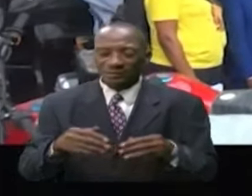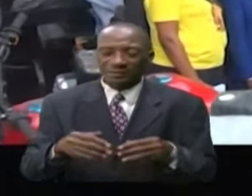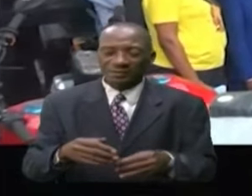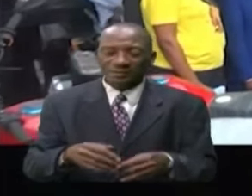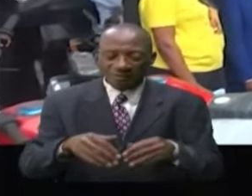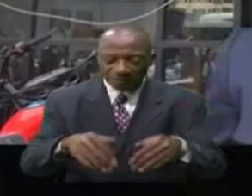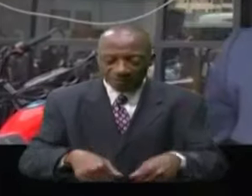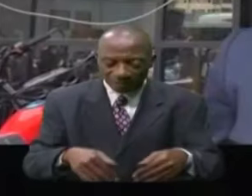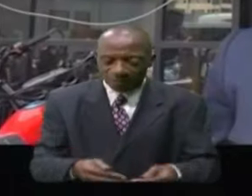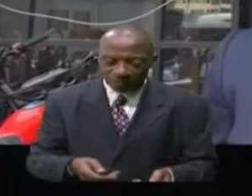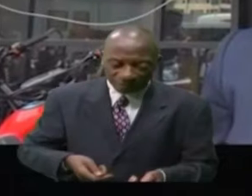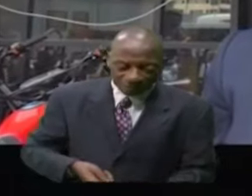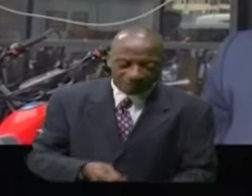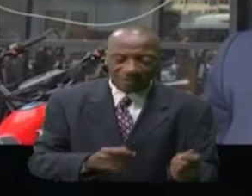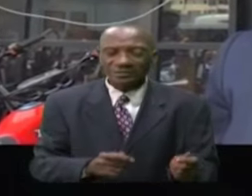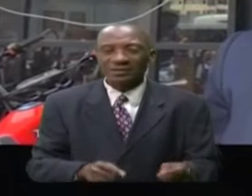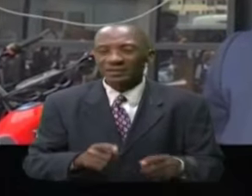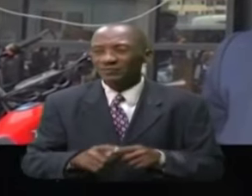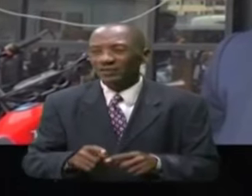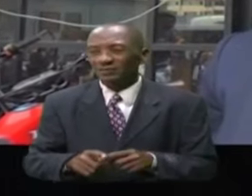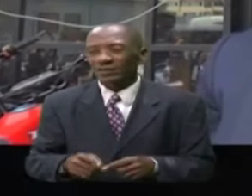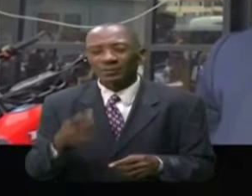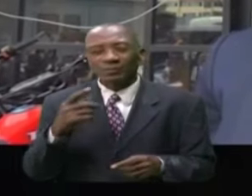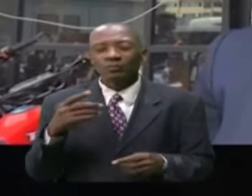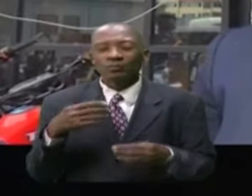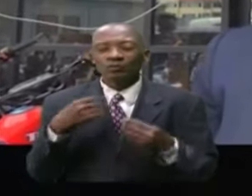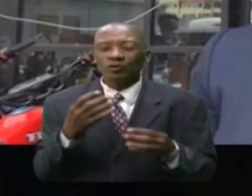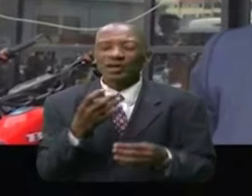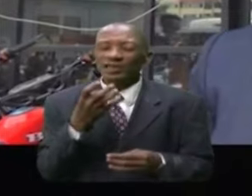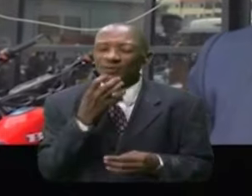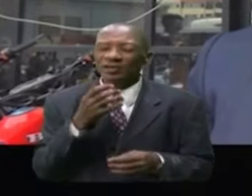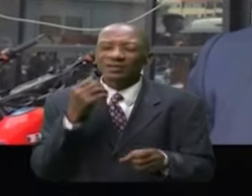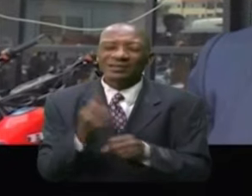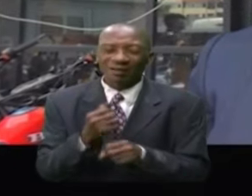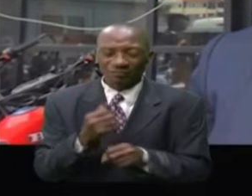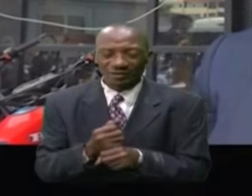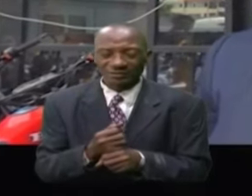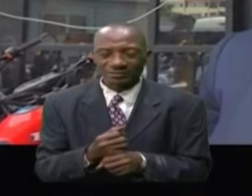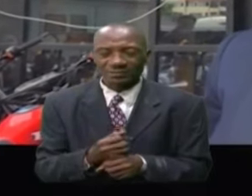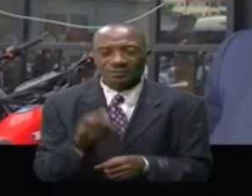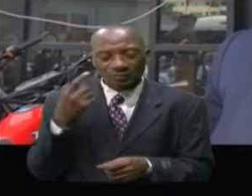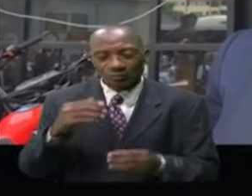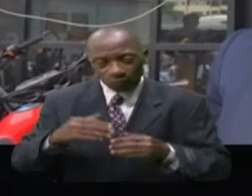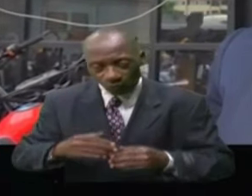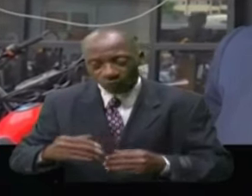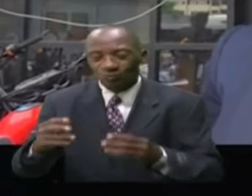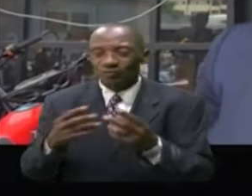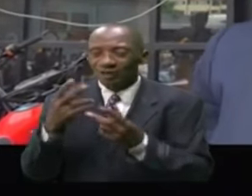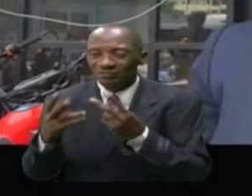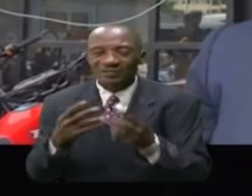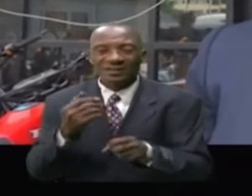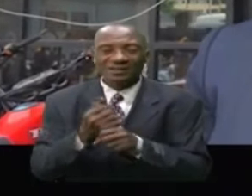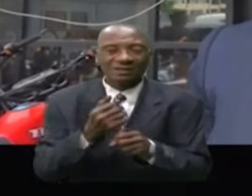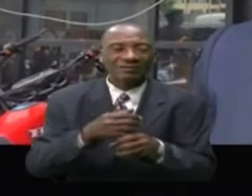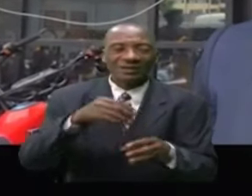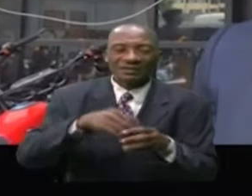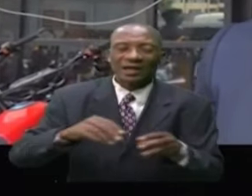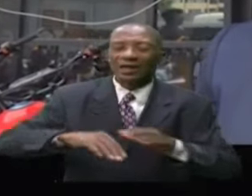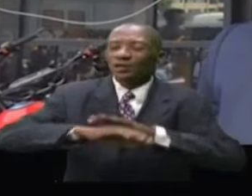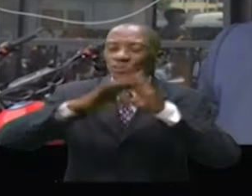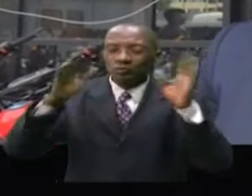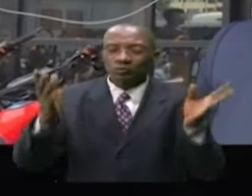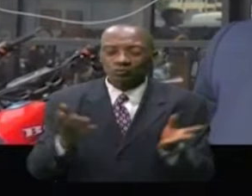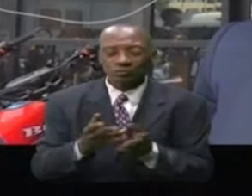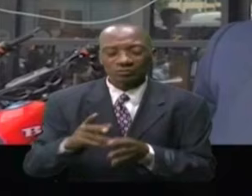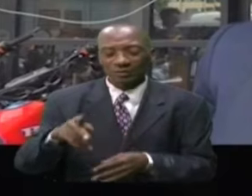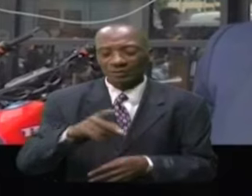ainsi exprimée. Quand ils auront ces motos, ils pourront suivre jusqu'à la fin ce que ces semences et ces engrais que nous venons de recevoir, le travail que ça